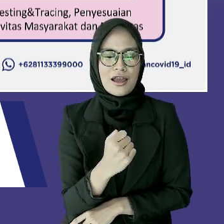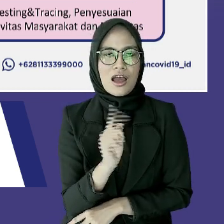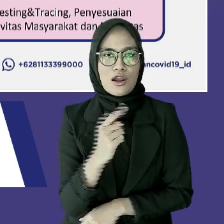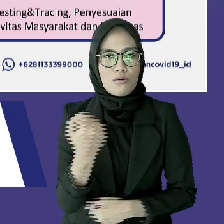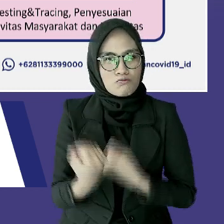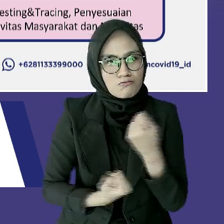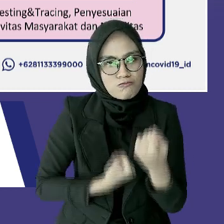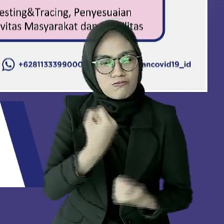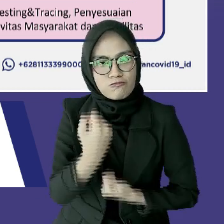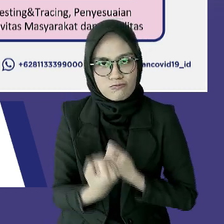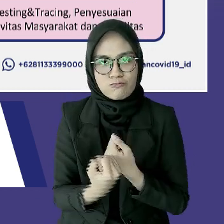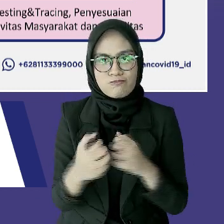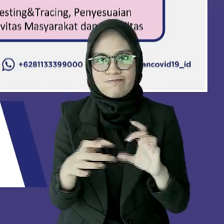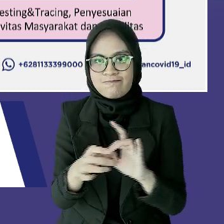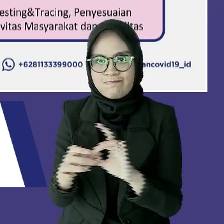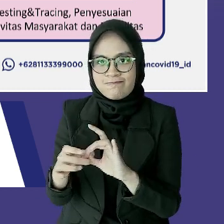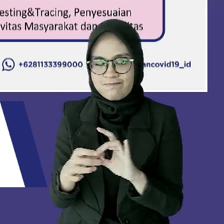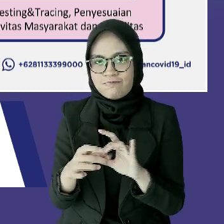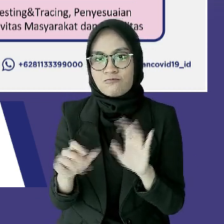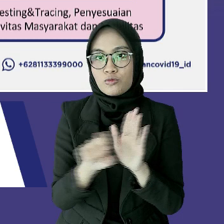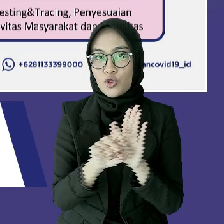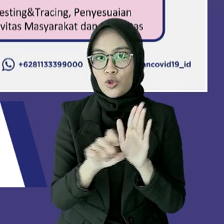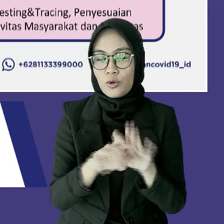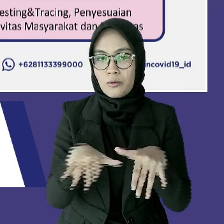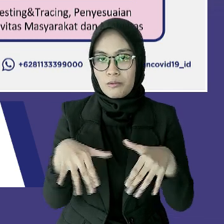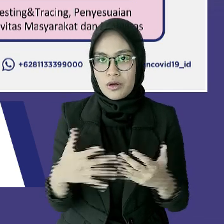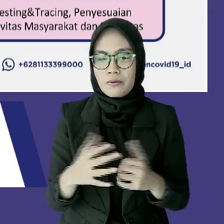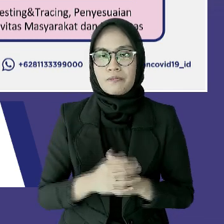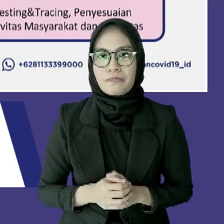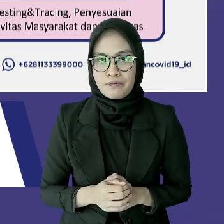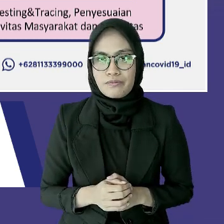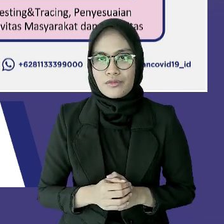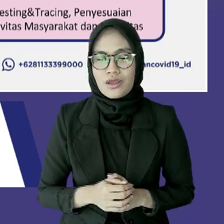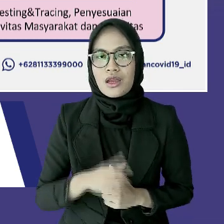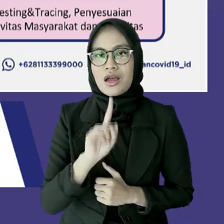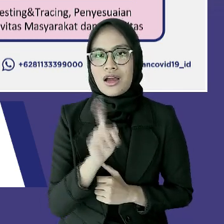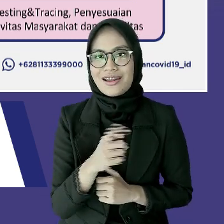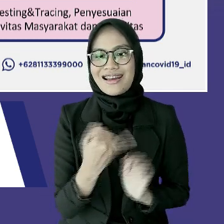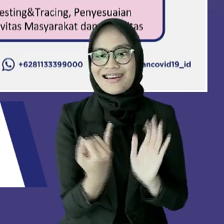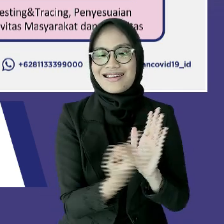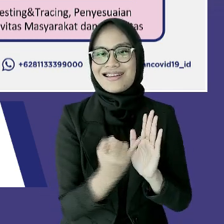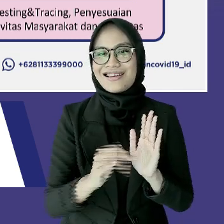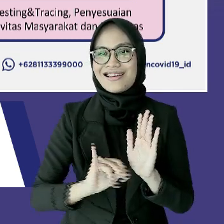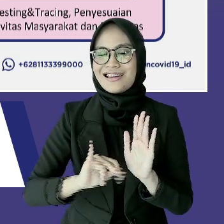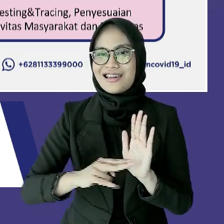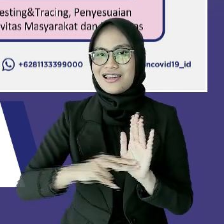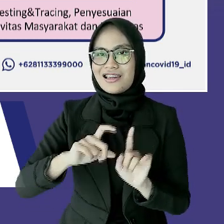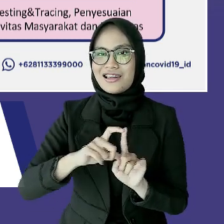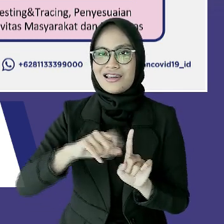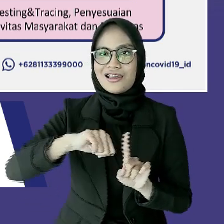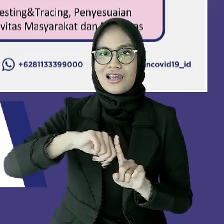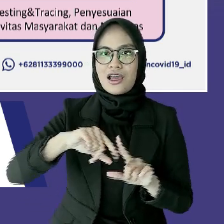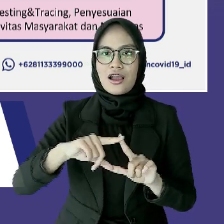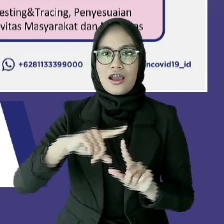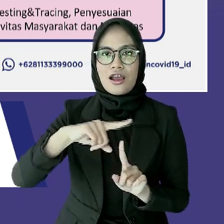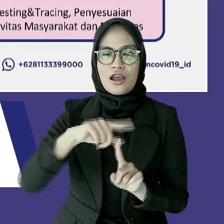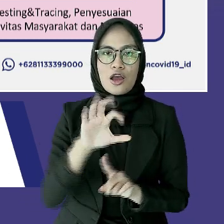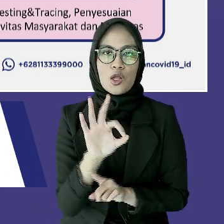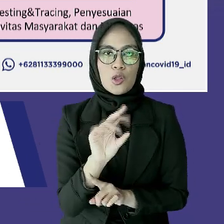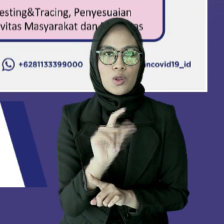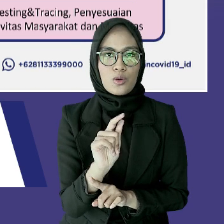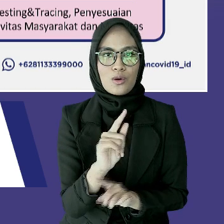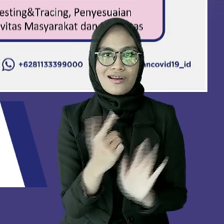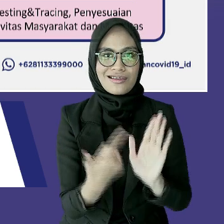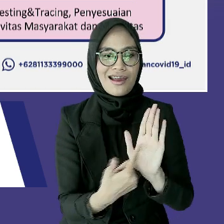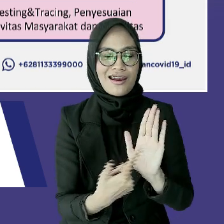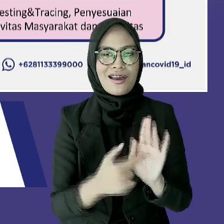yang pertama adalah penetapan indikator endemi secara luas atau percakupan daerah dilakukan oleh